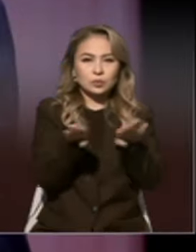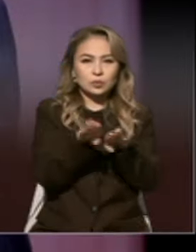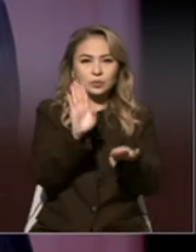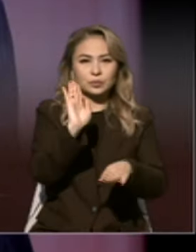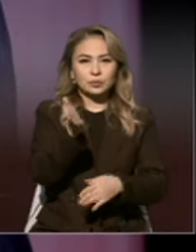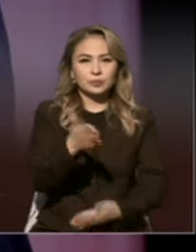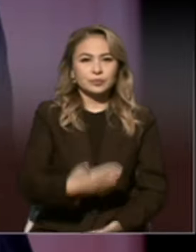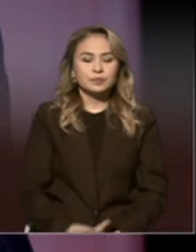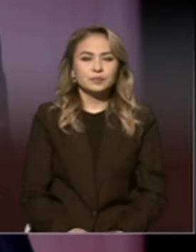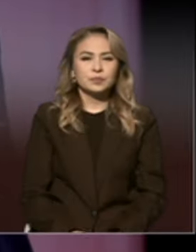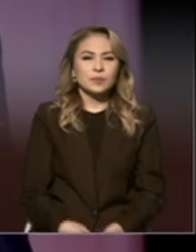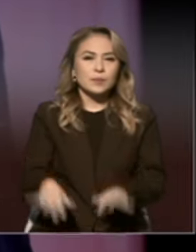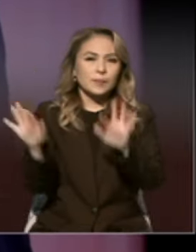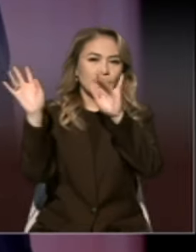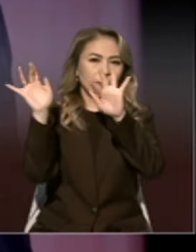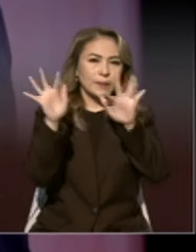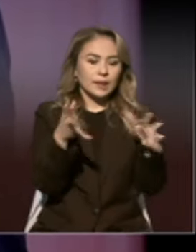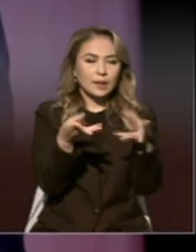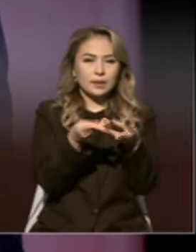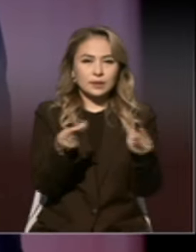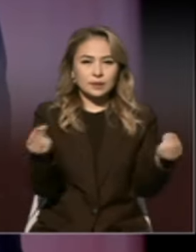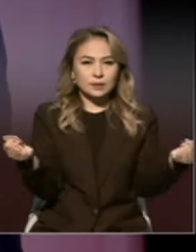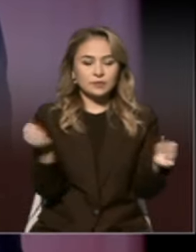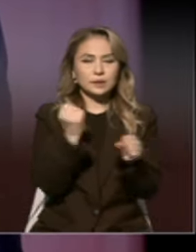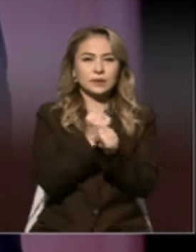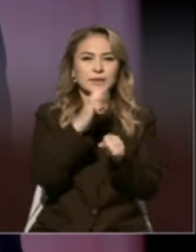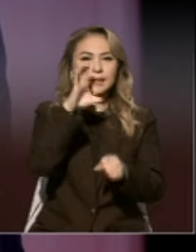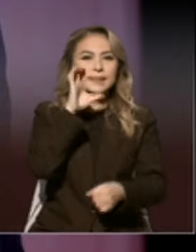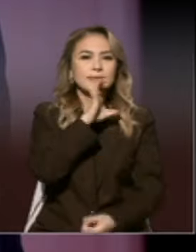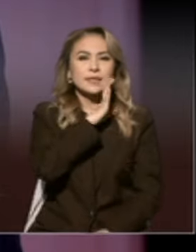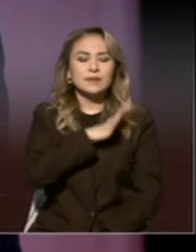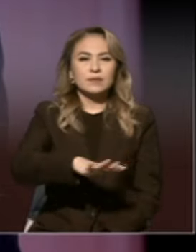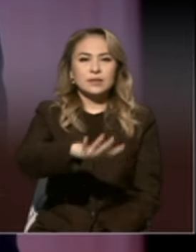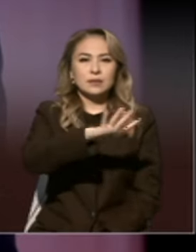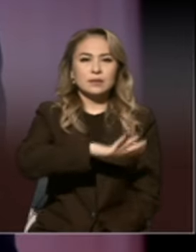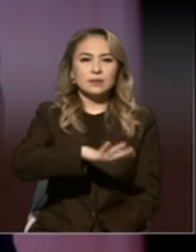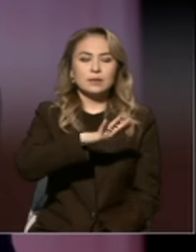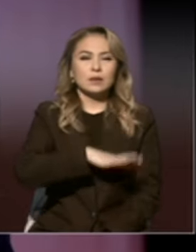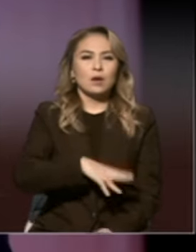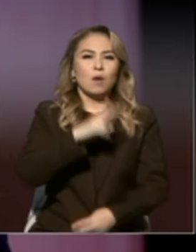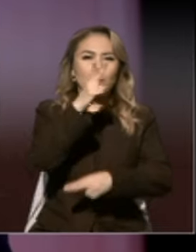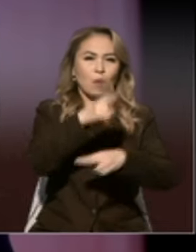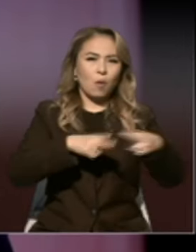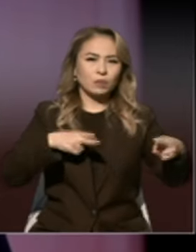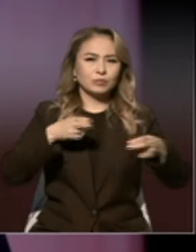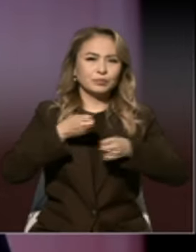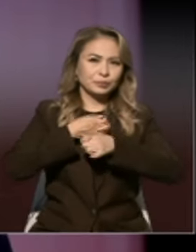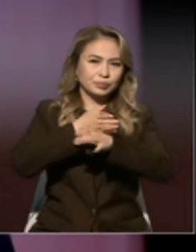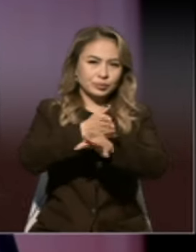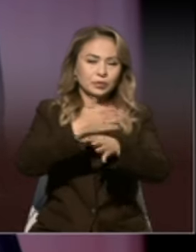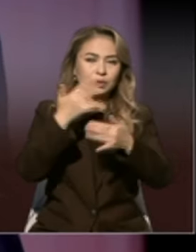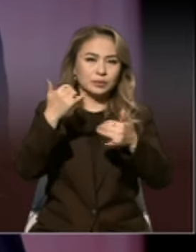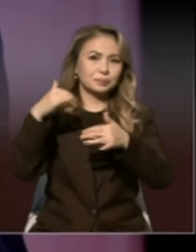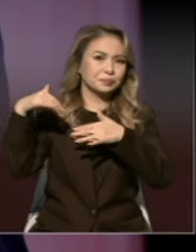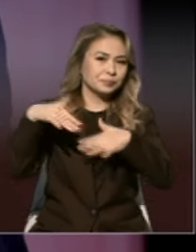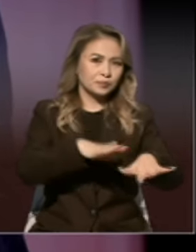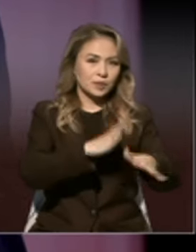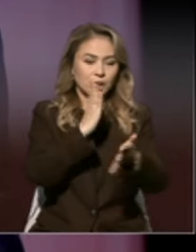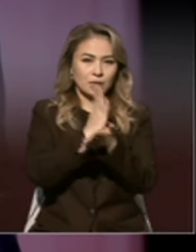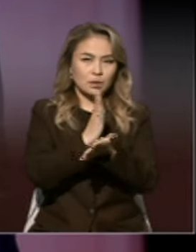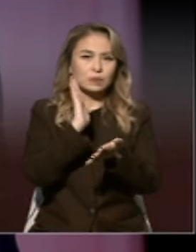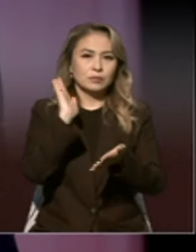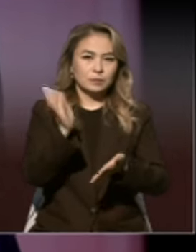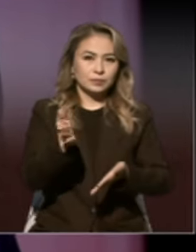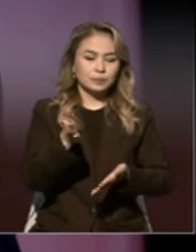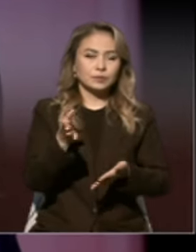етеді. Қар суының еруі қазір солтүстік өңірлерде мұзды жарып ағытып жатыр ғой. Ол да